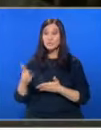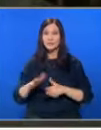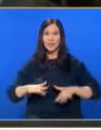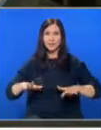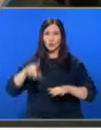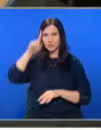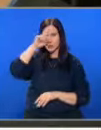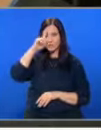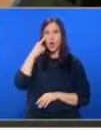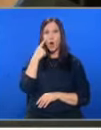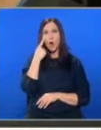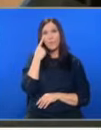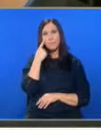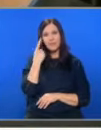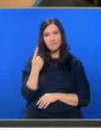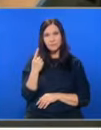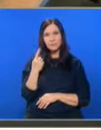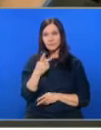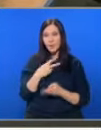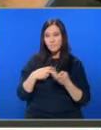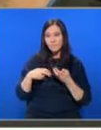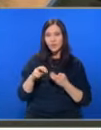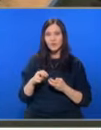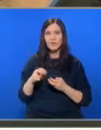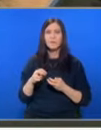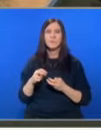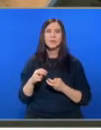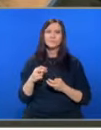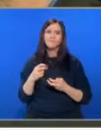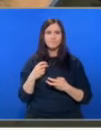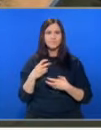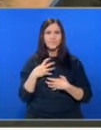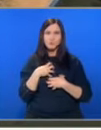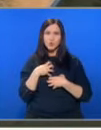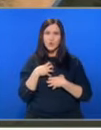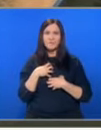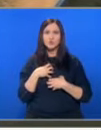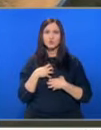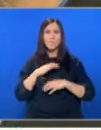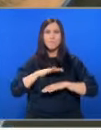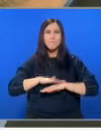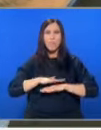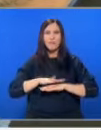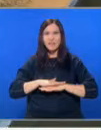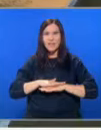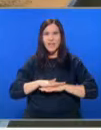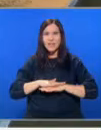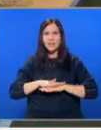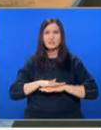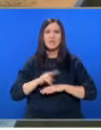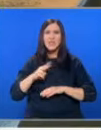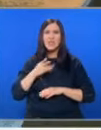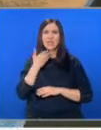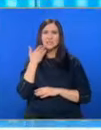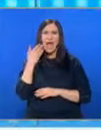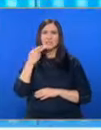на София. Опитваме се да проверим така смущаващо поведение и наистина изказвания,